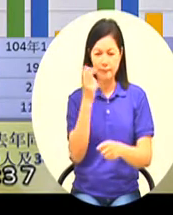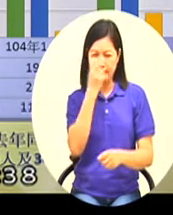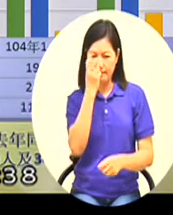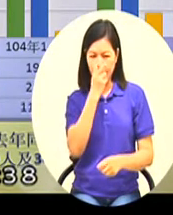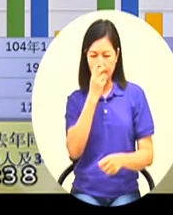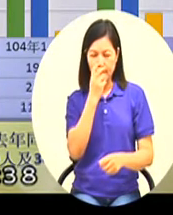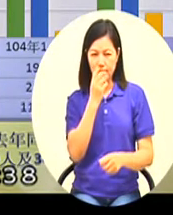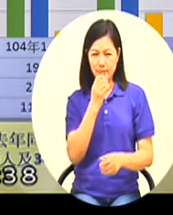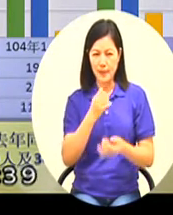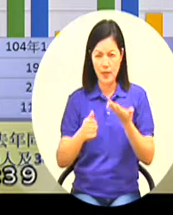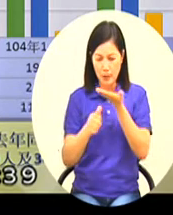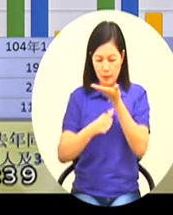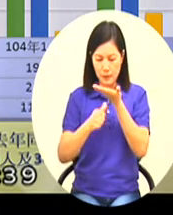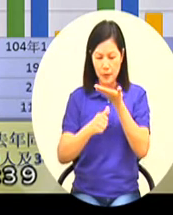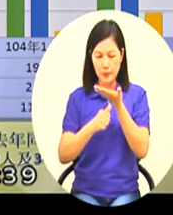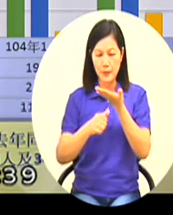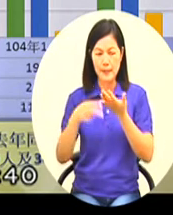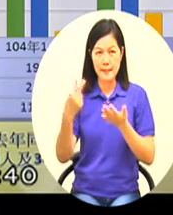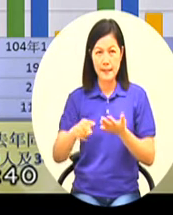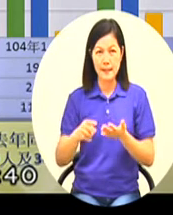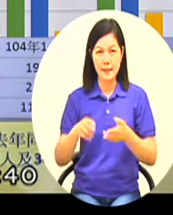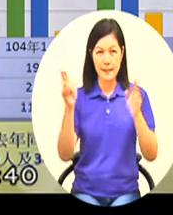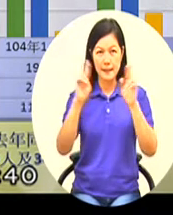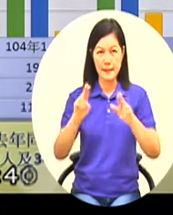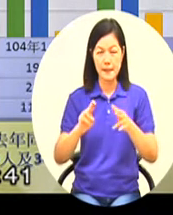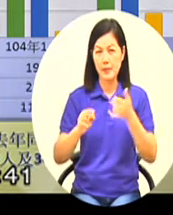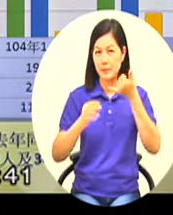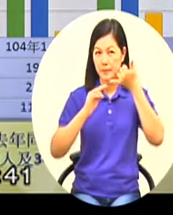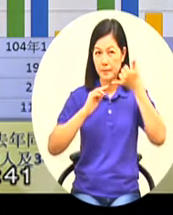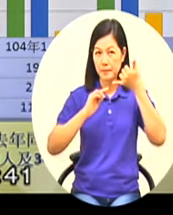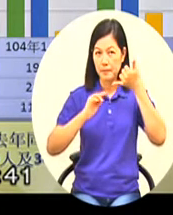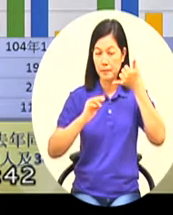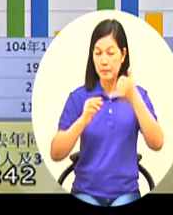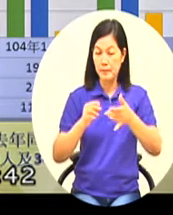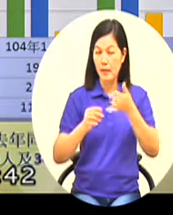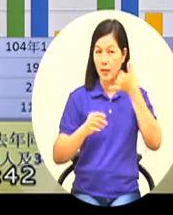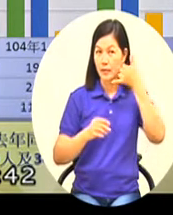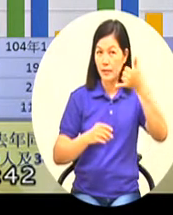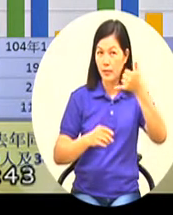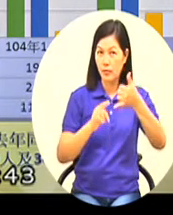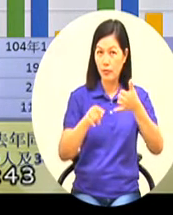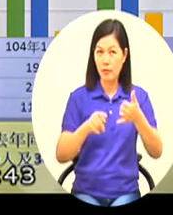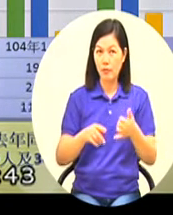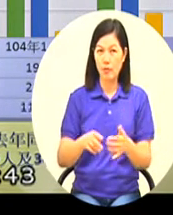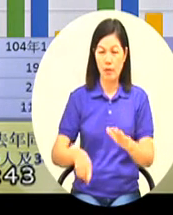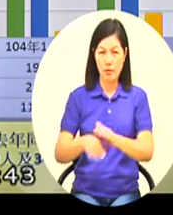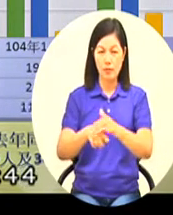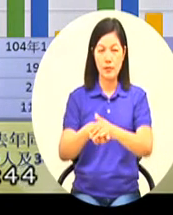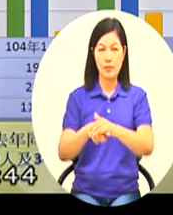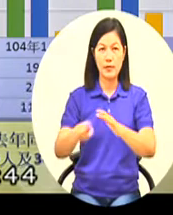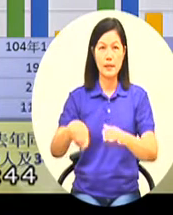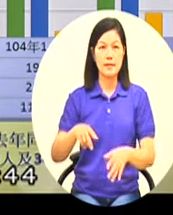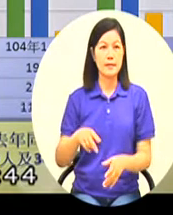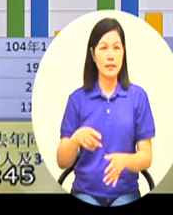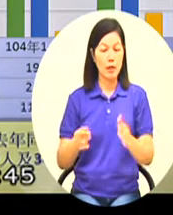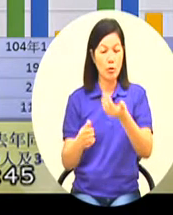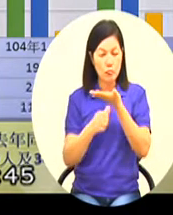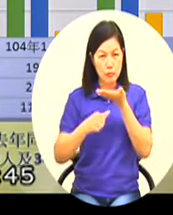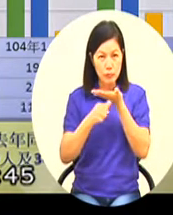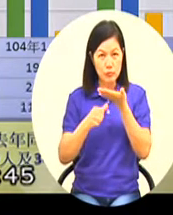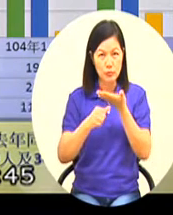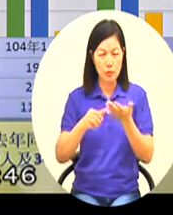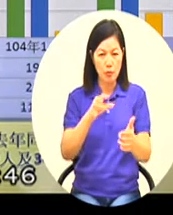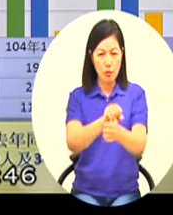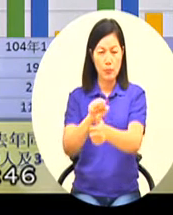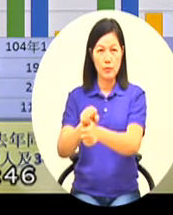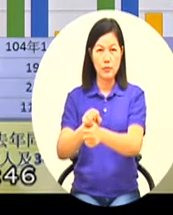以及打击电信犯罪一个诈骗案件。那首先报告查缉毒品的部分，从一